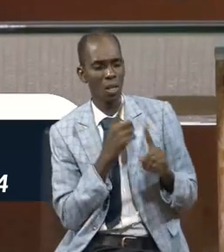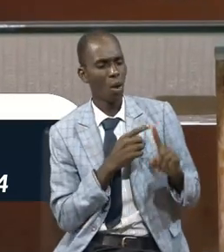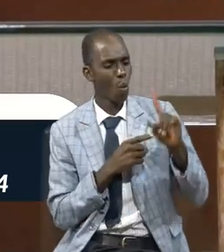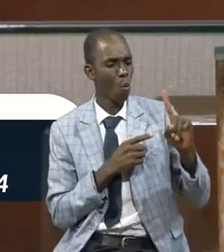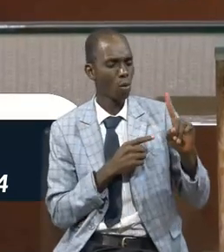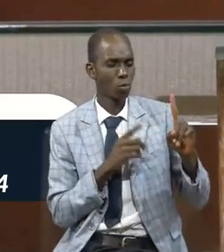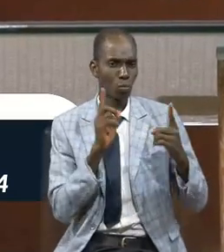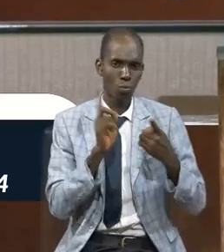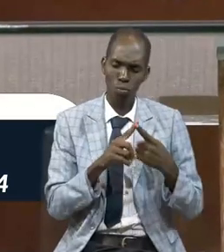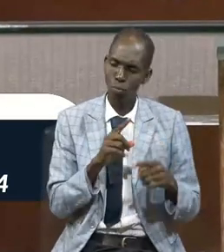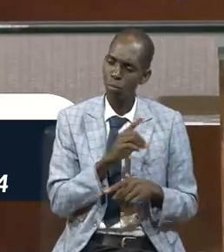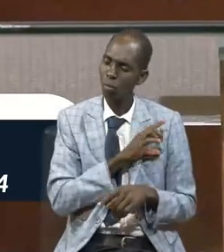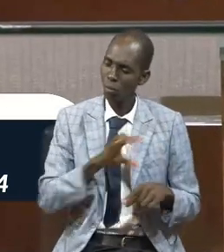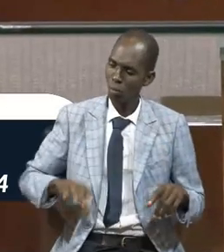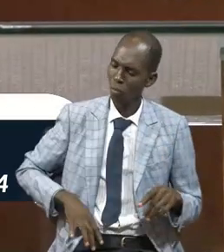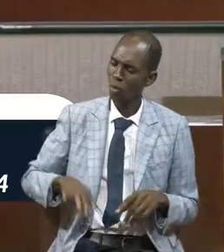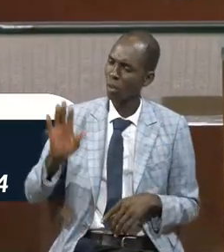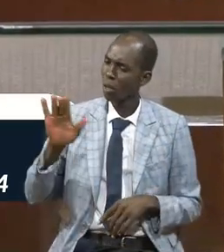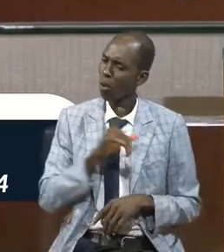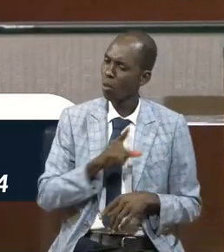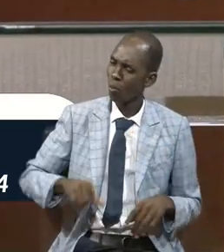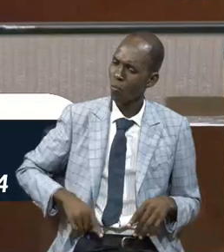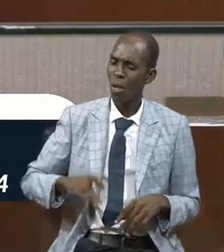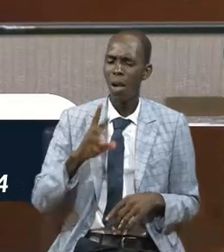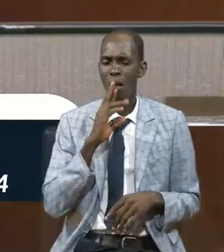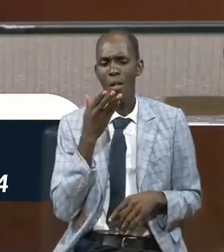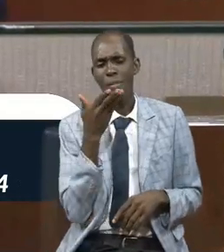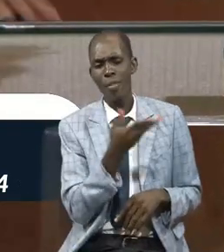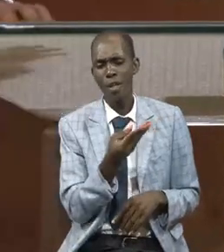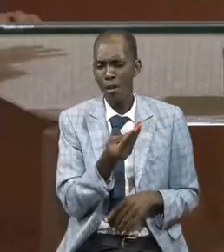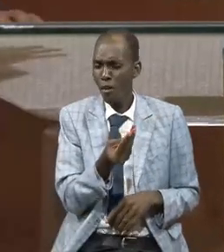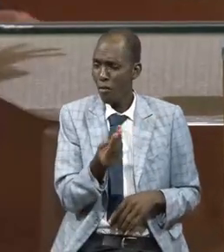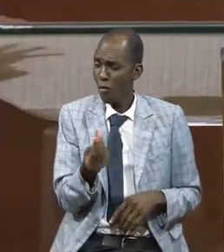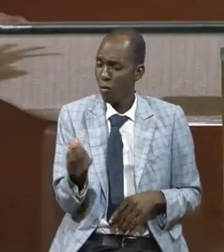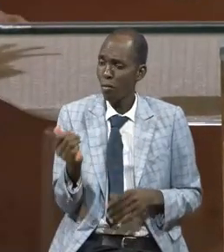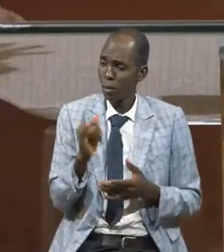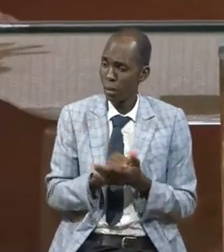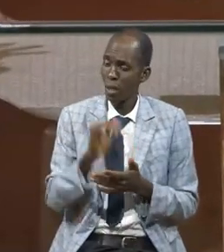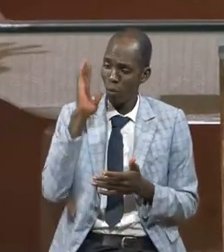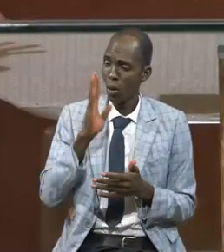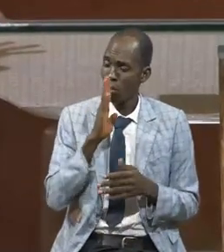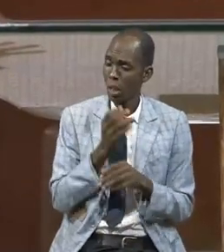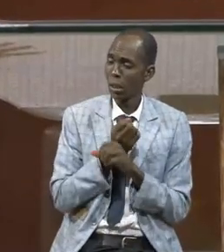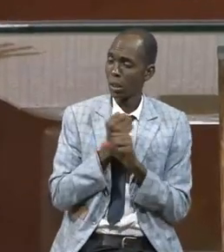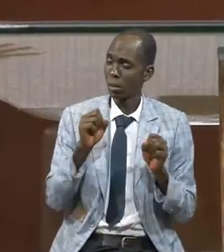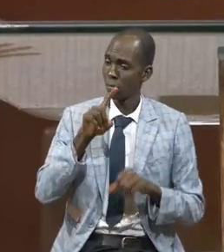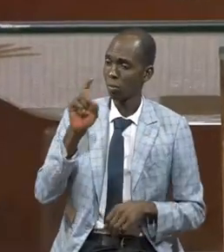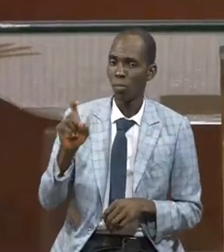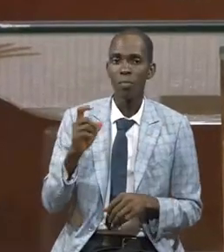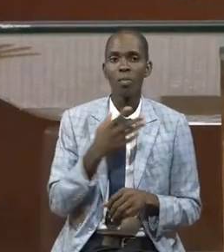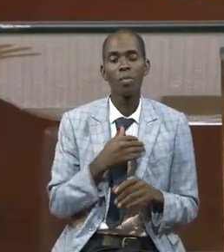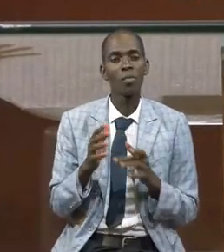Quelqu'un lui dit, Maître, Seigneur, n'y a-t-il que peu de gens qui soient sauvés? Il